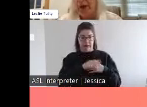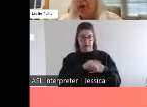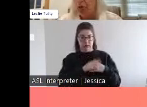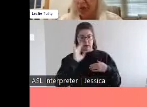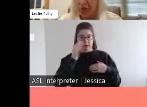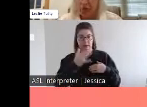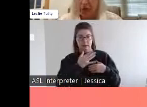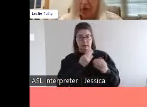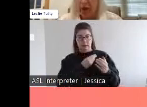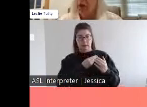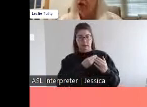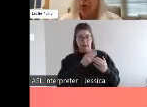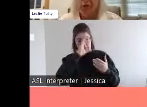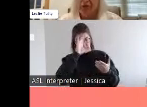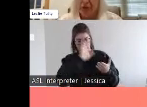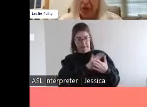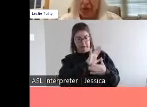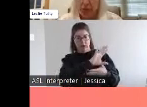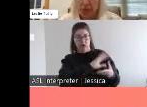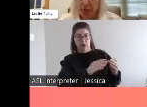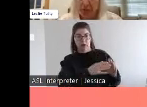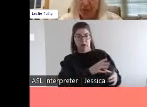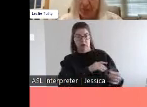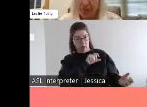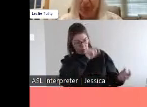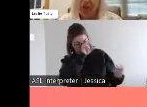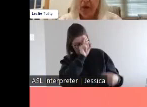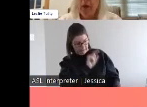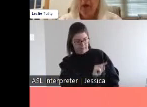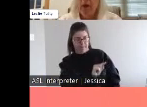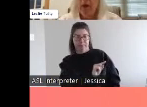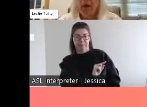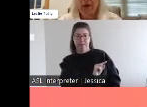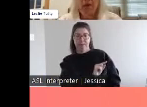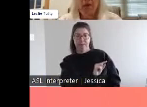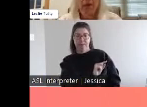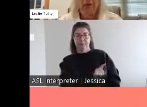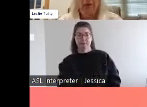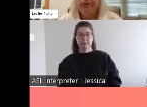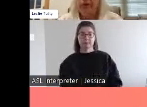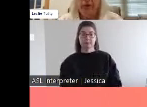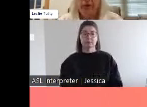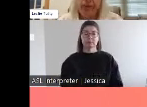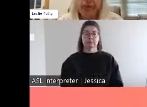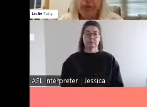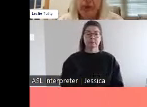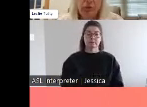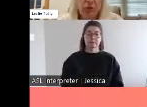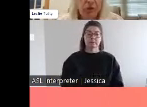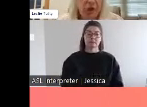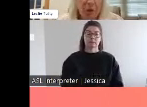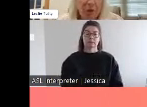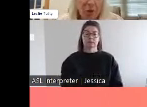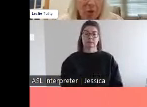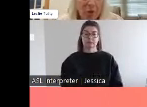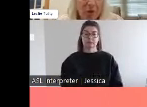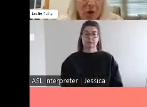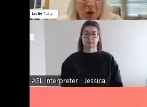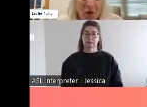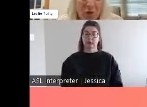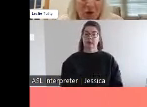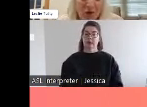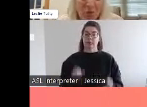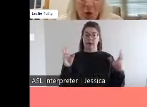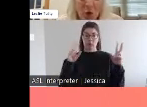après. Deuxième citation, il n'a jamais admis m'avoir maltraité. Je me sens extrêmement déçue par la conseillère. Elle semblait vraiment croire